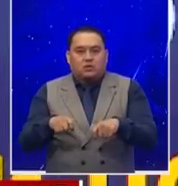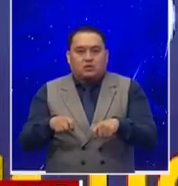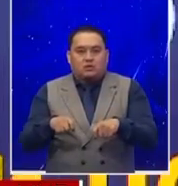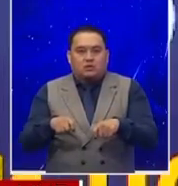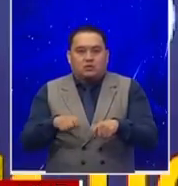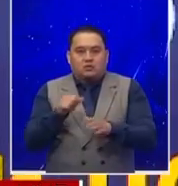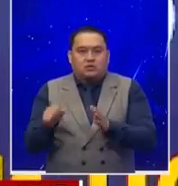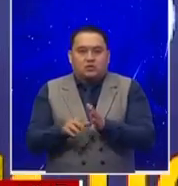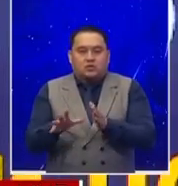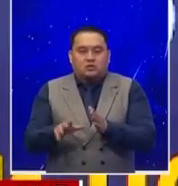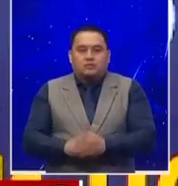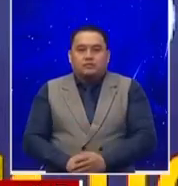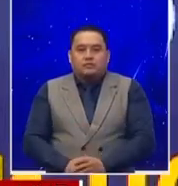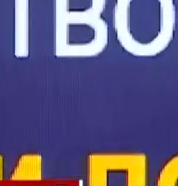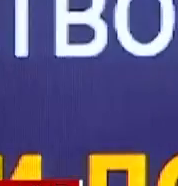общую электрическую сеть.